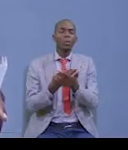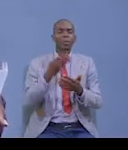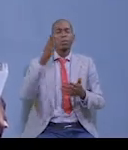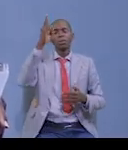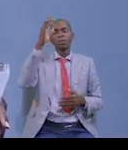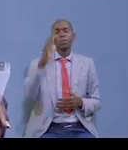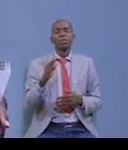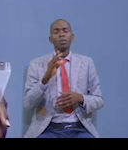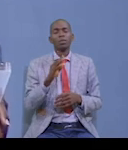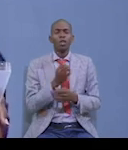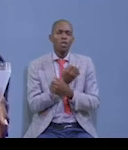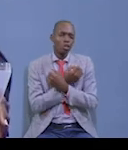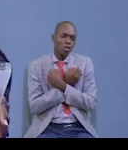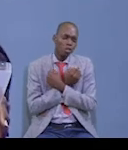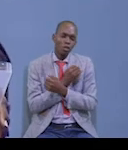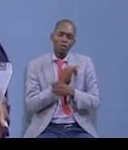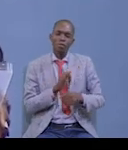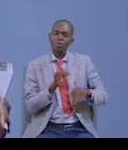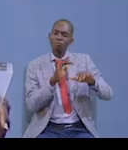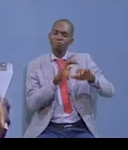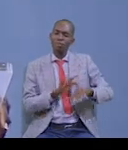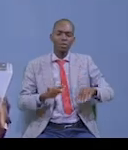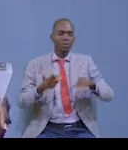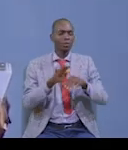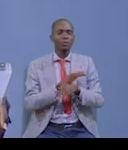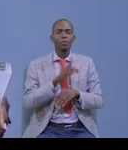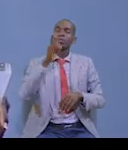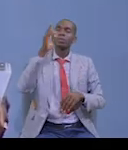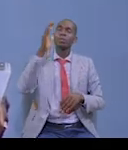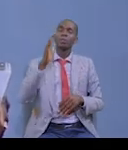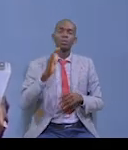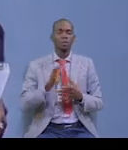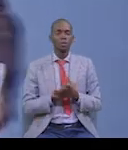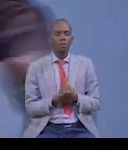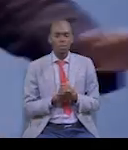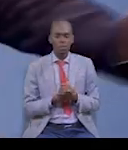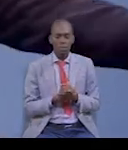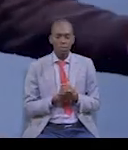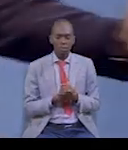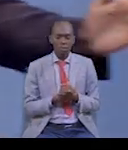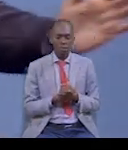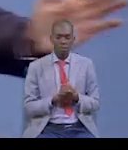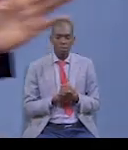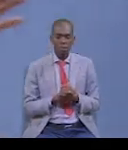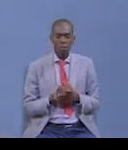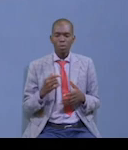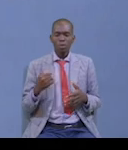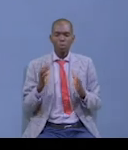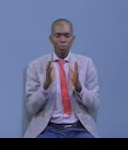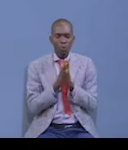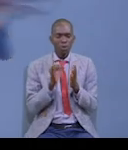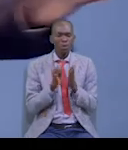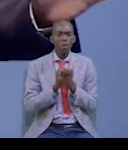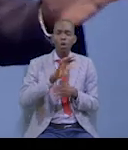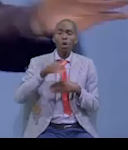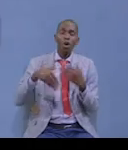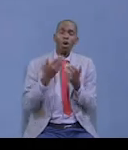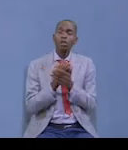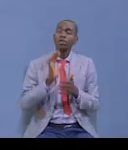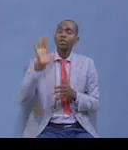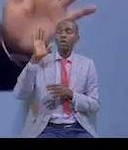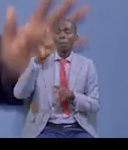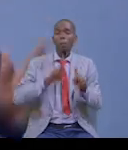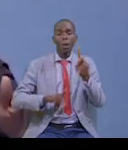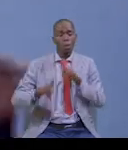దేవుడు. Loving, compassionate and merciful. ప్రేమ కారుణ్యము కనికరము గల దేవుడు. Bring all your people, men and